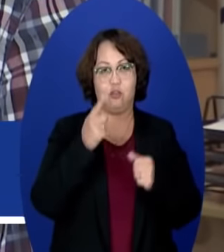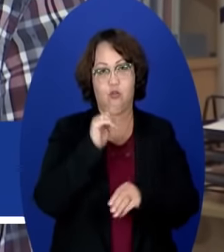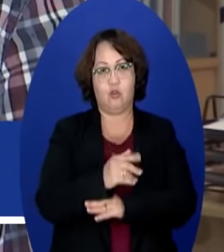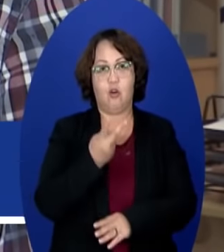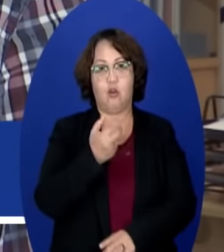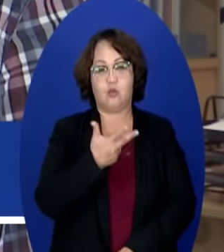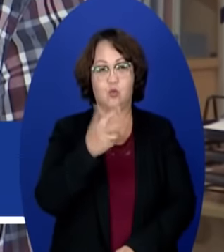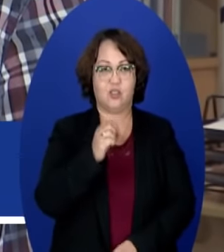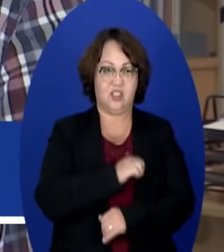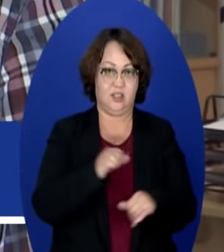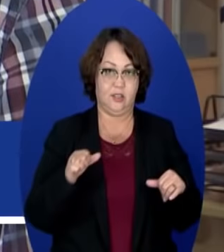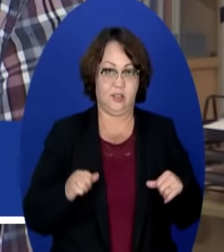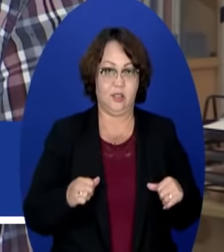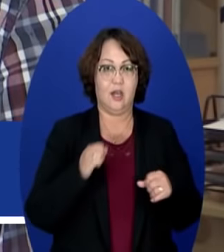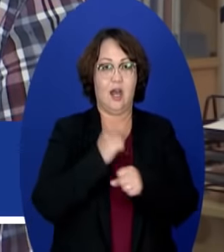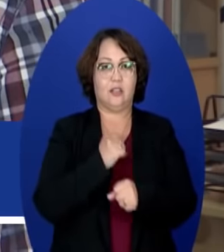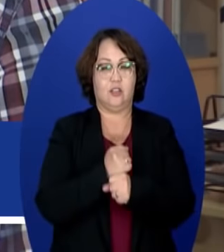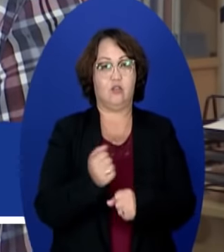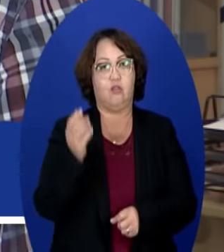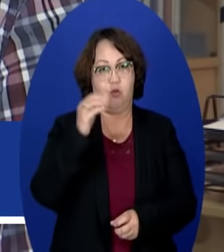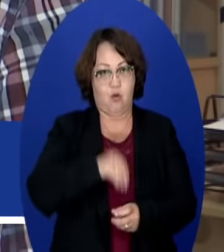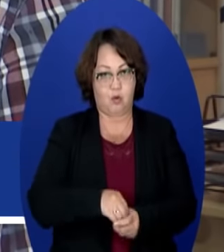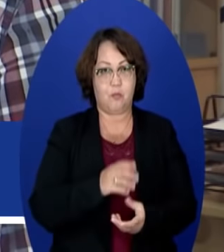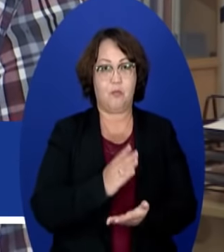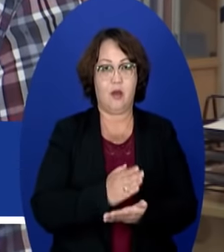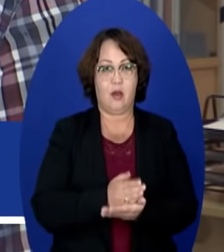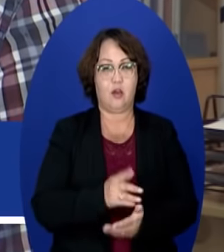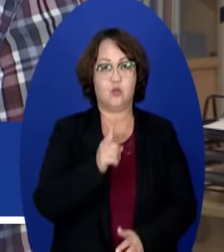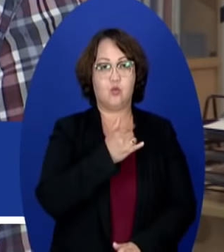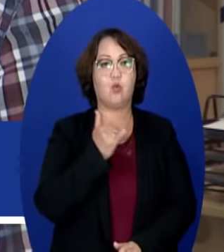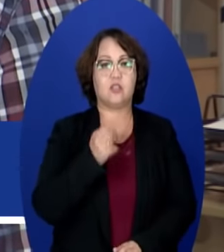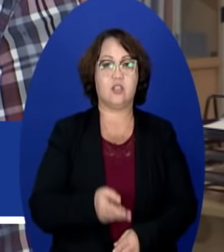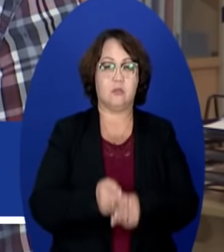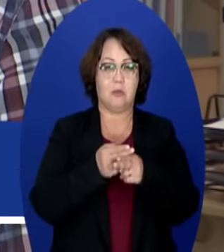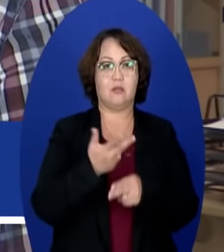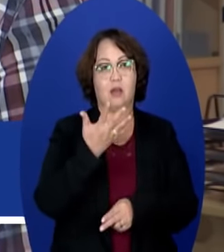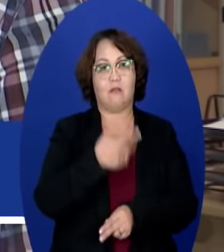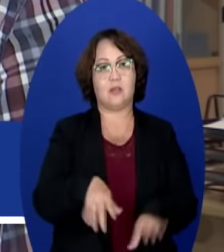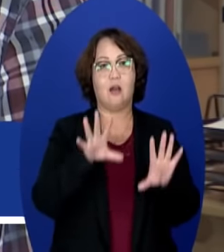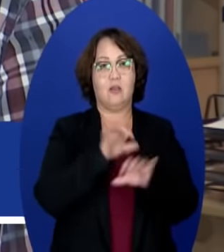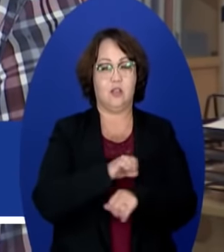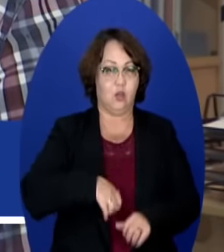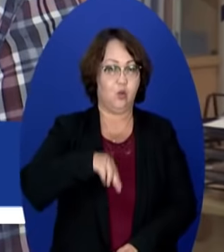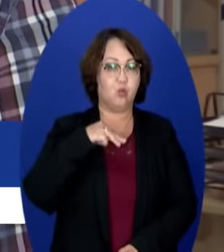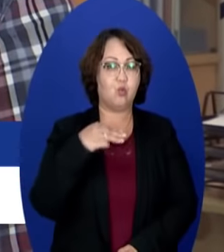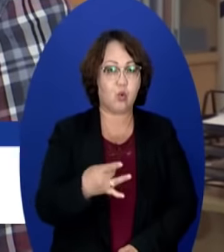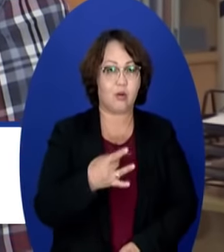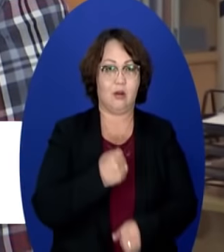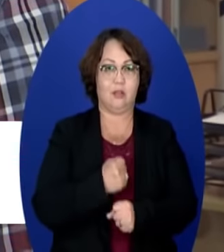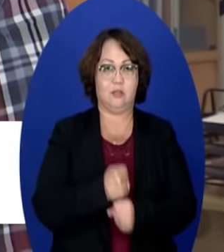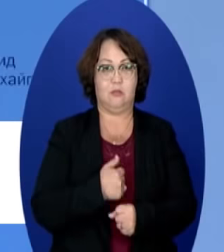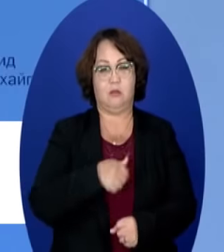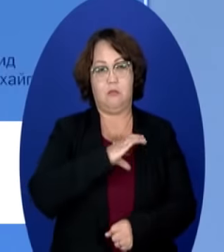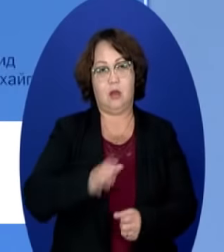иргэн ажил зуучлуулж байна. Үүнээс 5-10 иргэний байнгын ажлын төр ажлын байранд манай байгууллага зуучилж